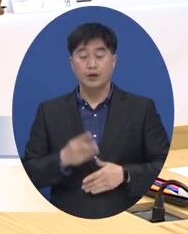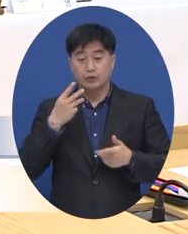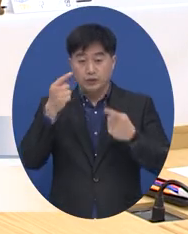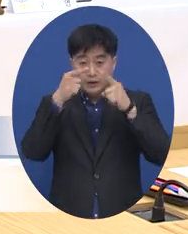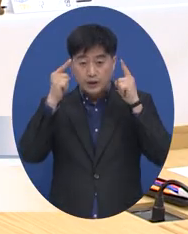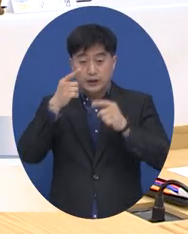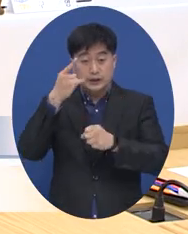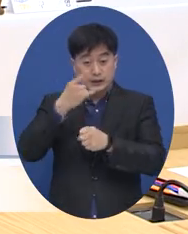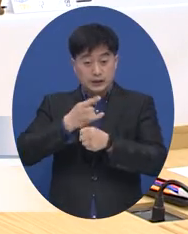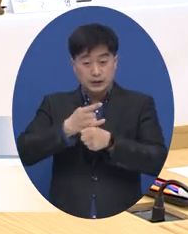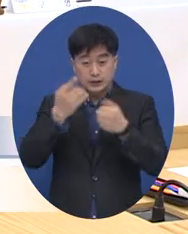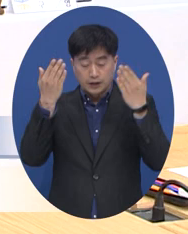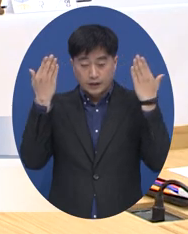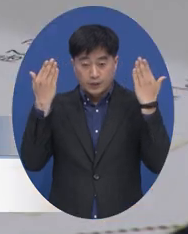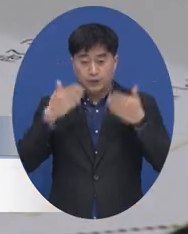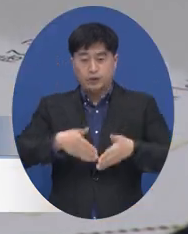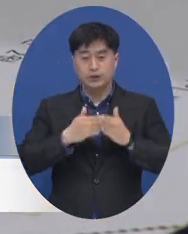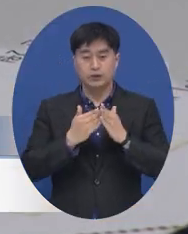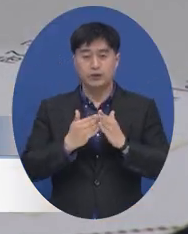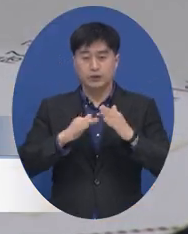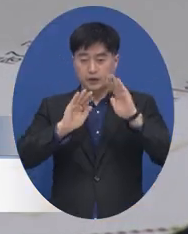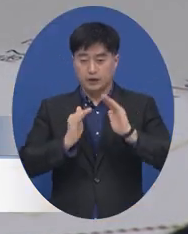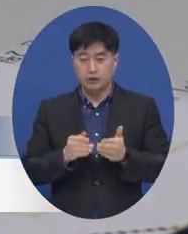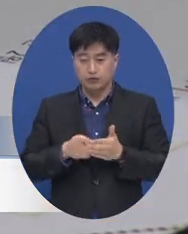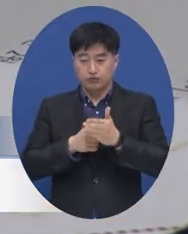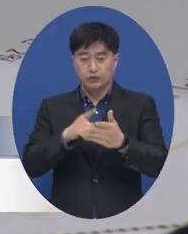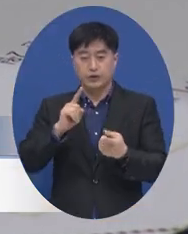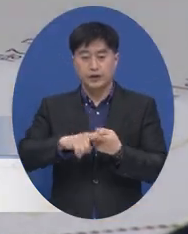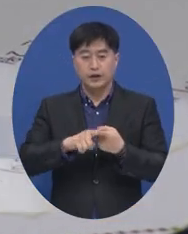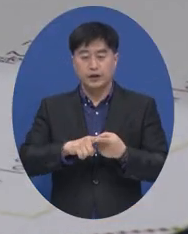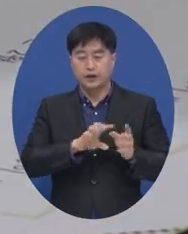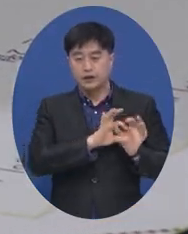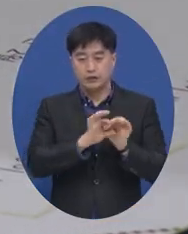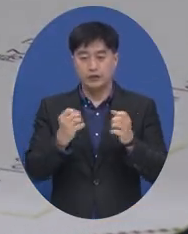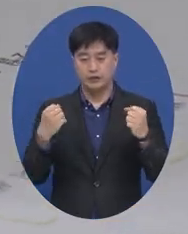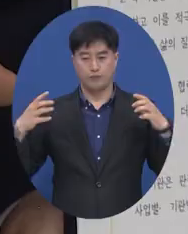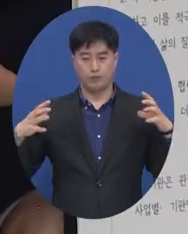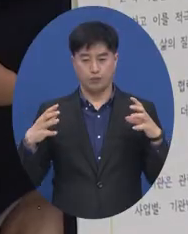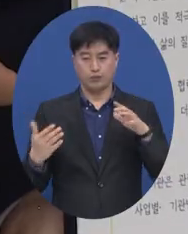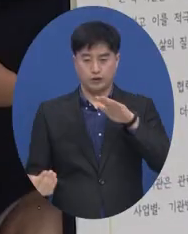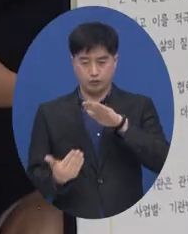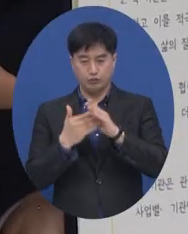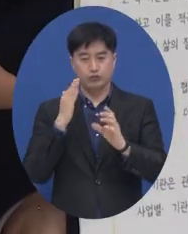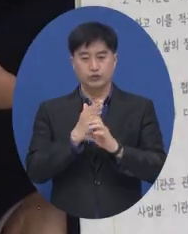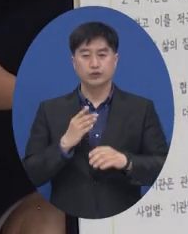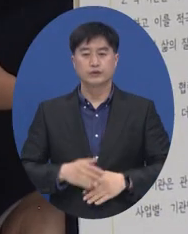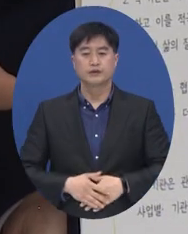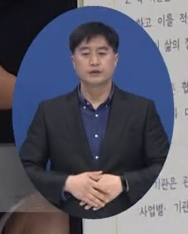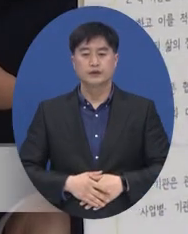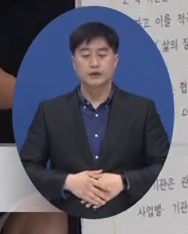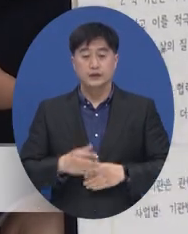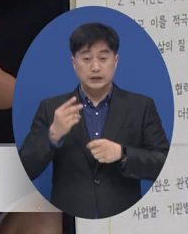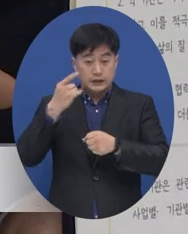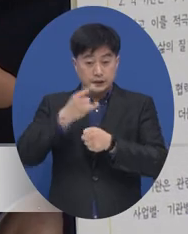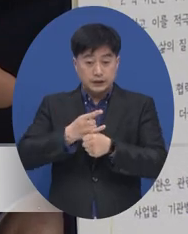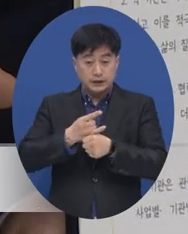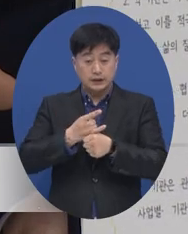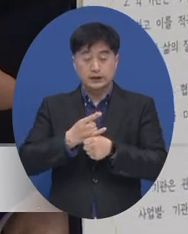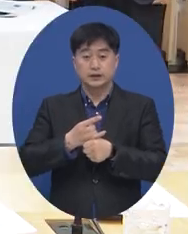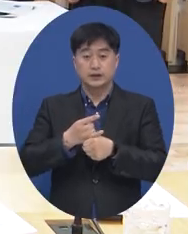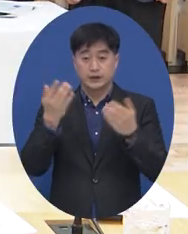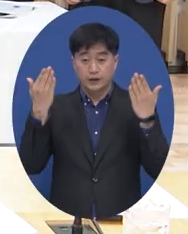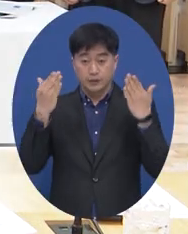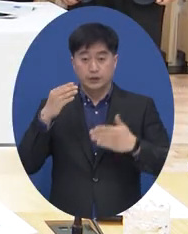서울대 시흥 스마트 캠퍼스 조성의 단계별 추진에 대한 지속적 협력이 이루어지고 있습니다. 시흥 스마트